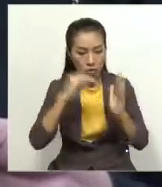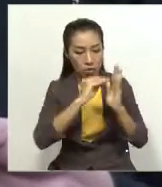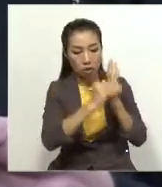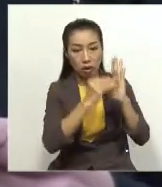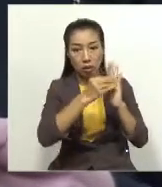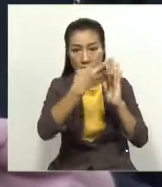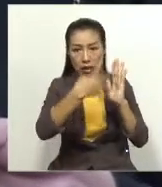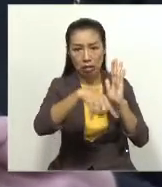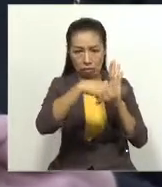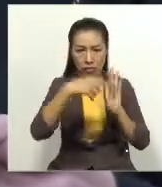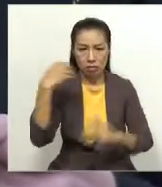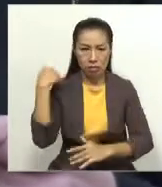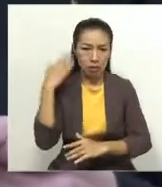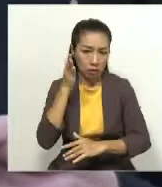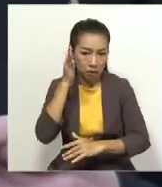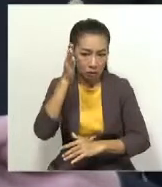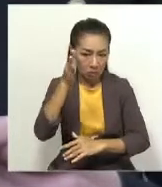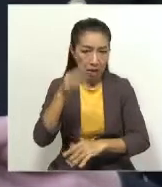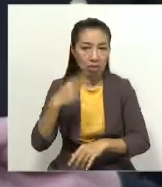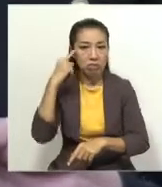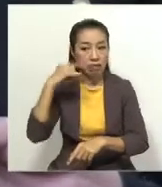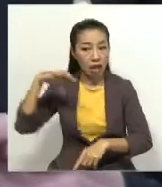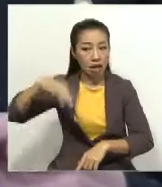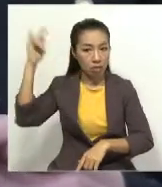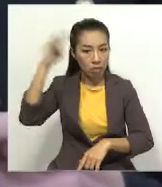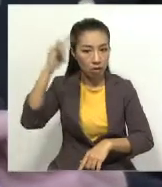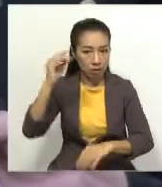จะมีศักยภาพที่จะขยายการคมนาคมทางอากาศอ